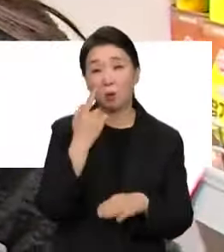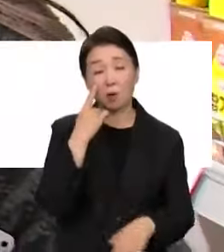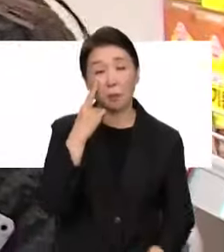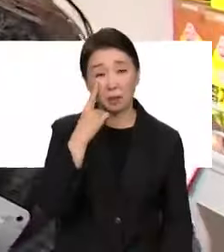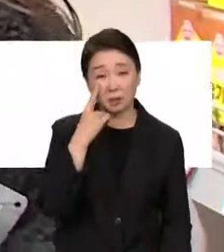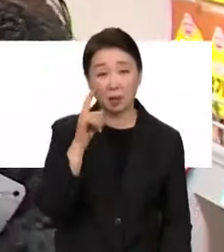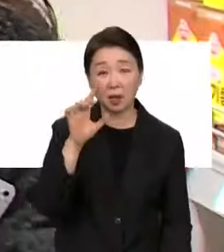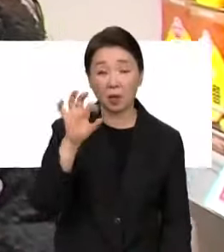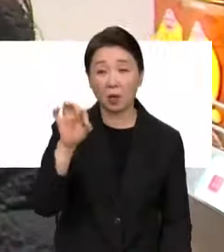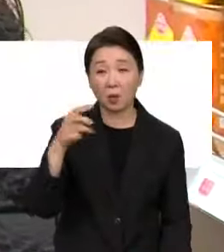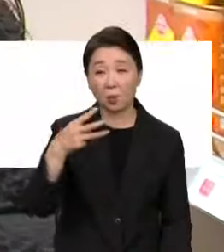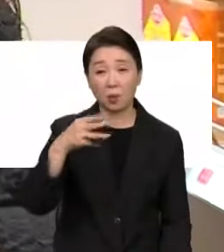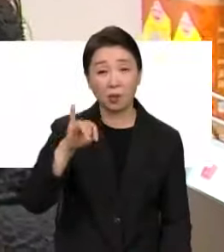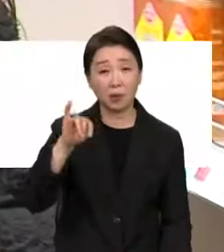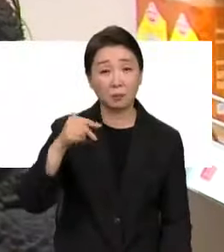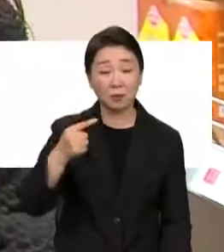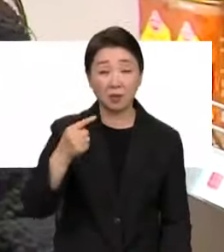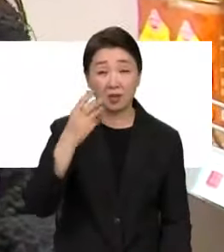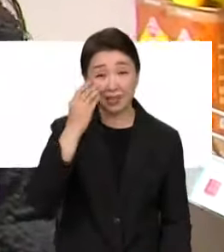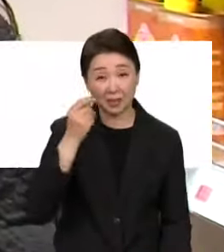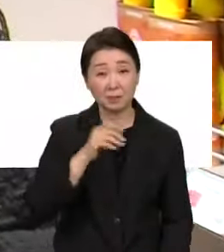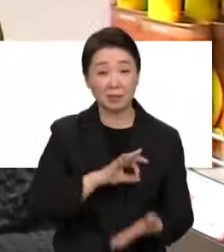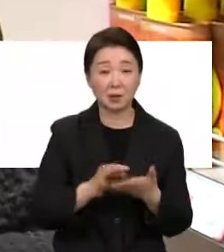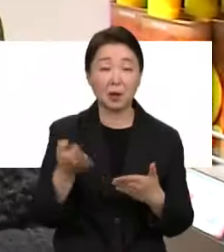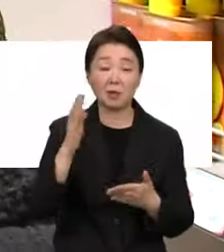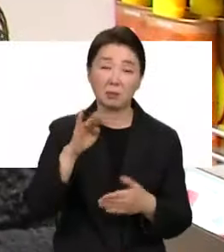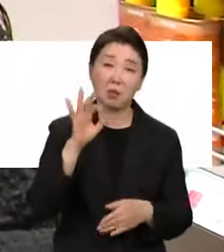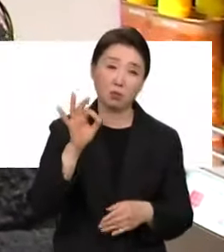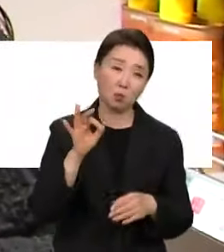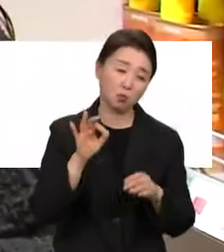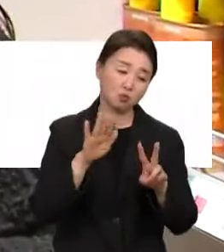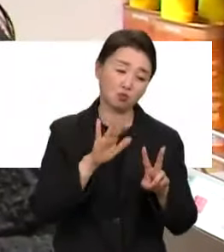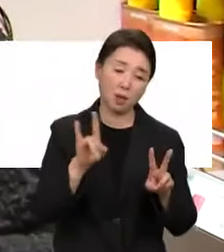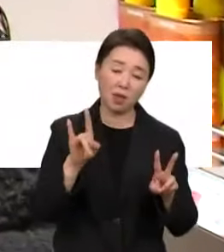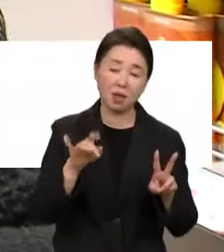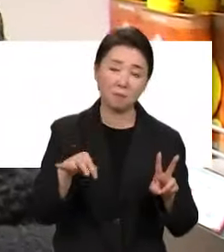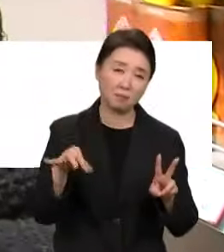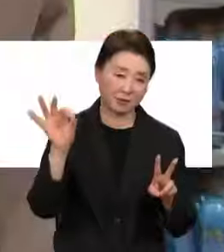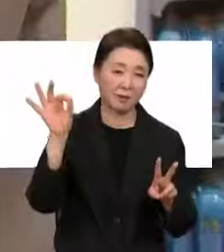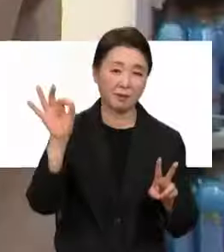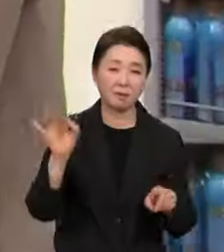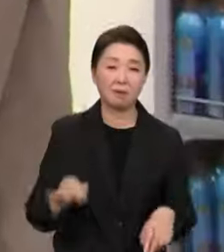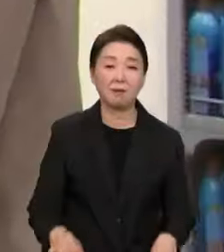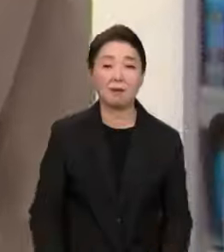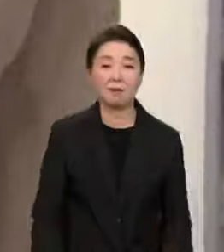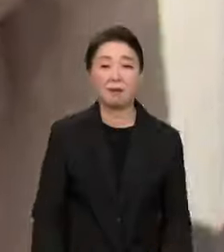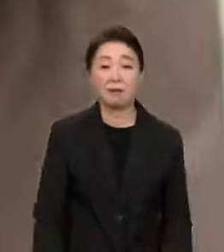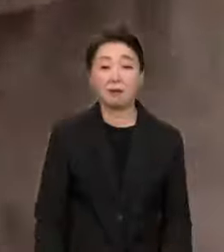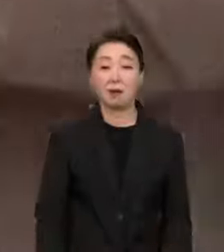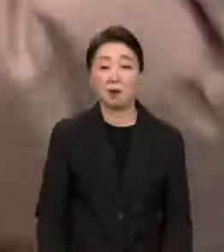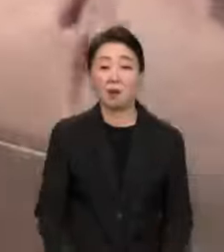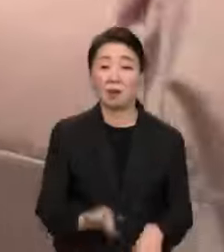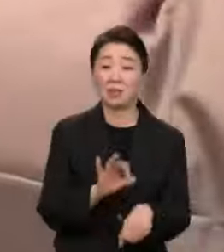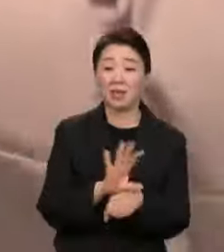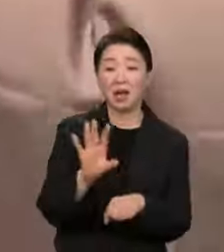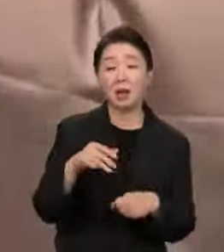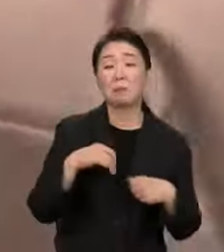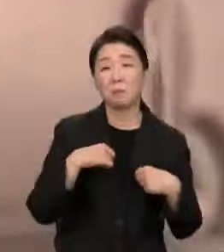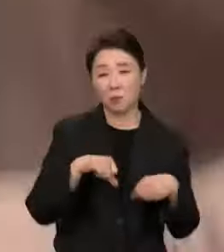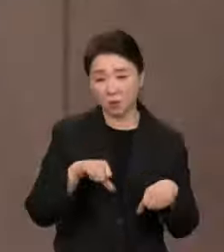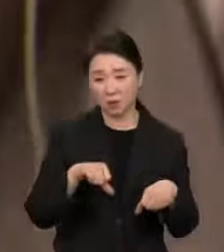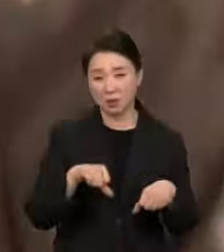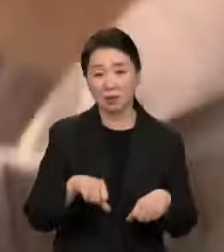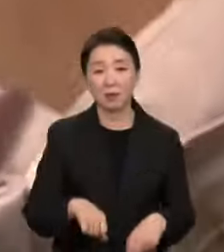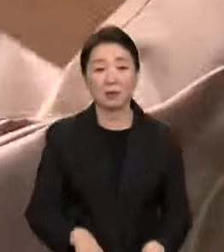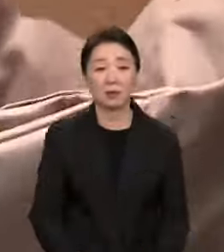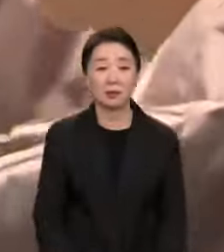올리브 오일을 원래 사용해야 되는데 너무 가격이 이제 두 배 이상 차이가 나가지고 아예 구매를 포기하는 소비자도